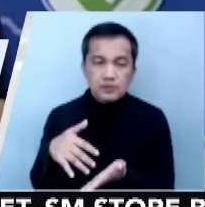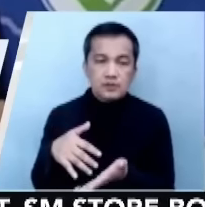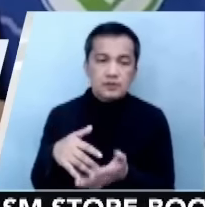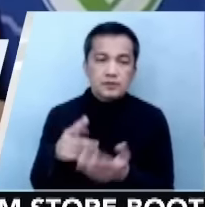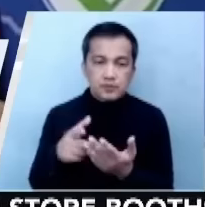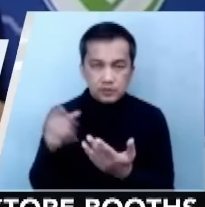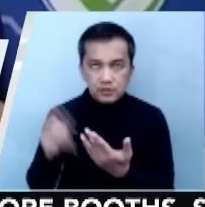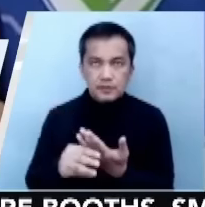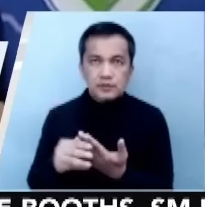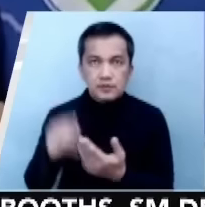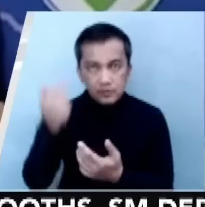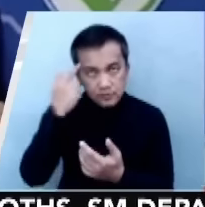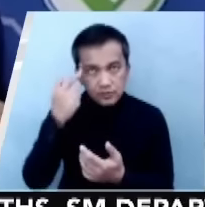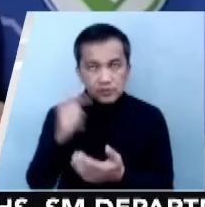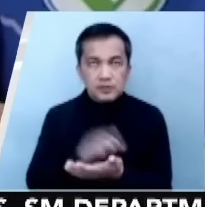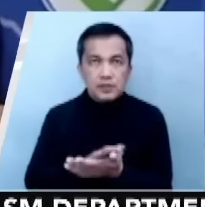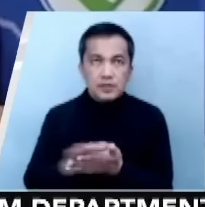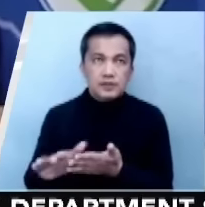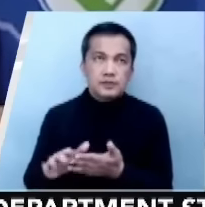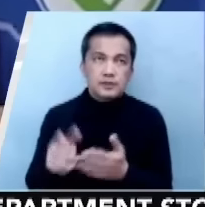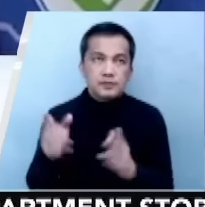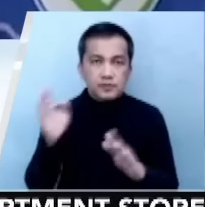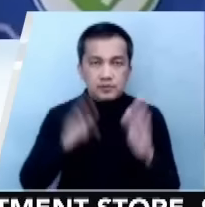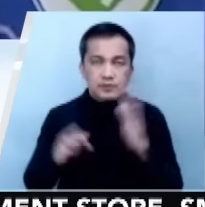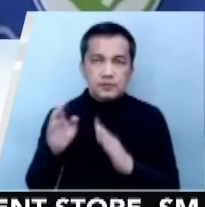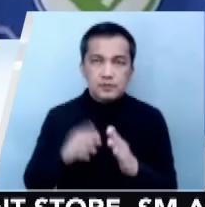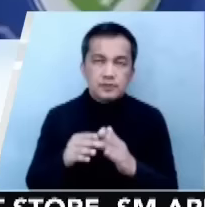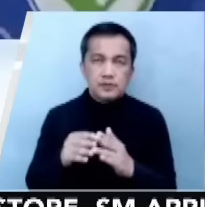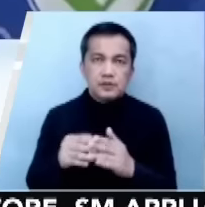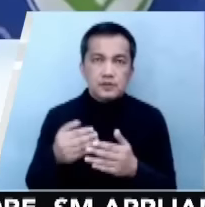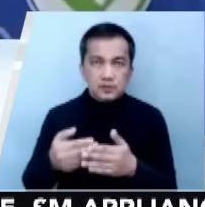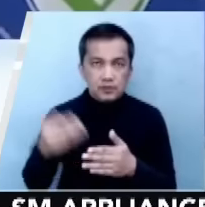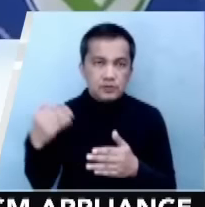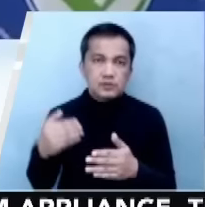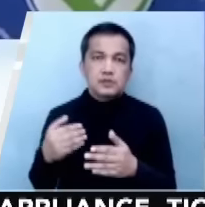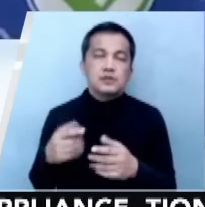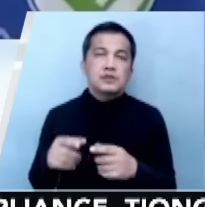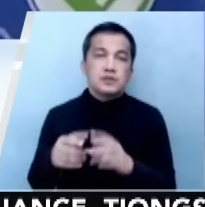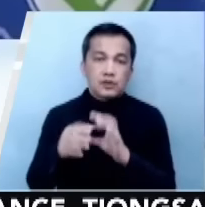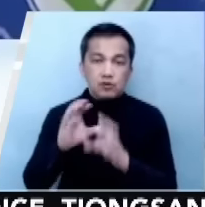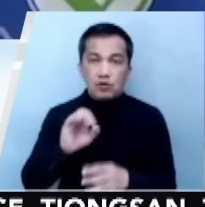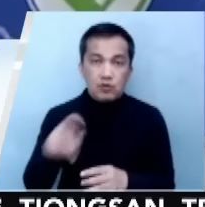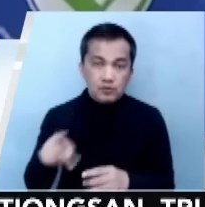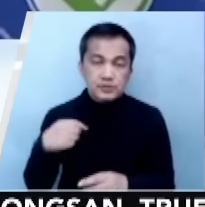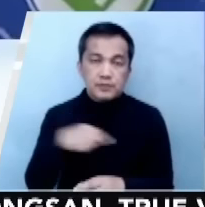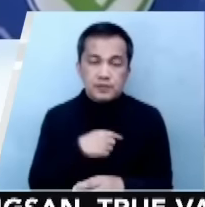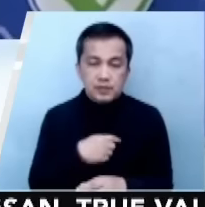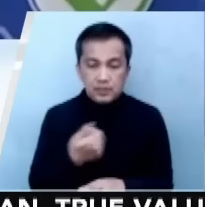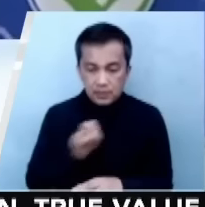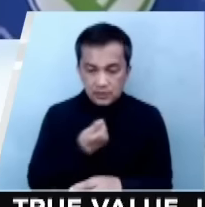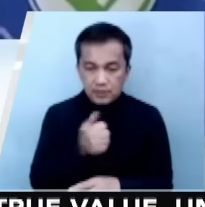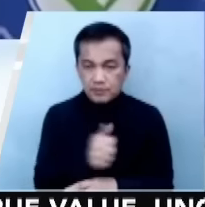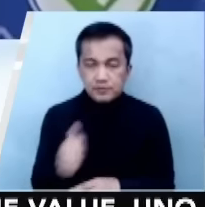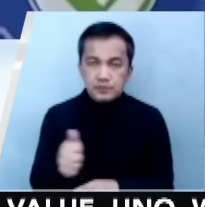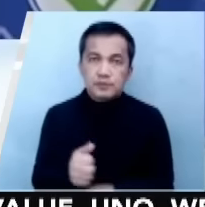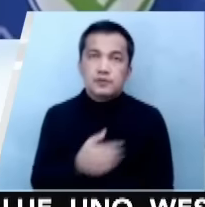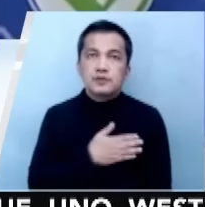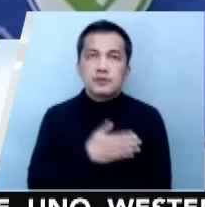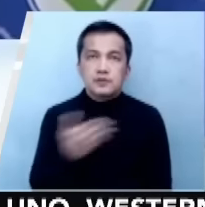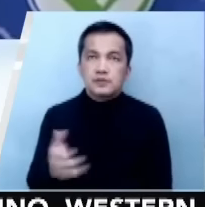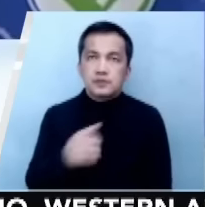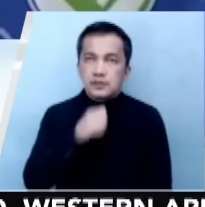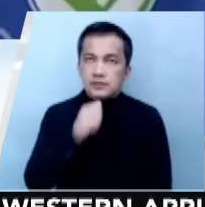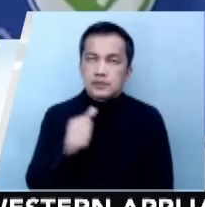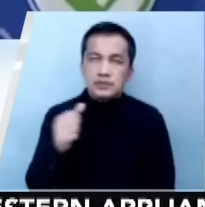gobyerno, maayos yung mga problema ng mga naunang nag-co-op sa amin. Kami po mismo ang magkukusa, hindi na po kami